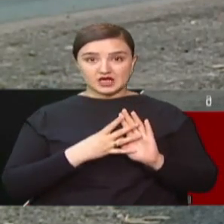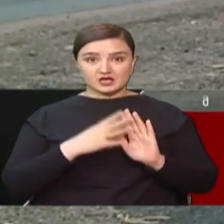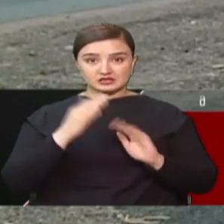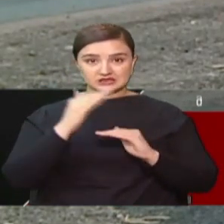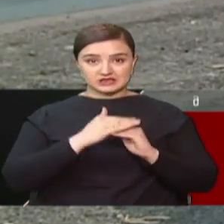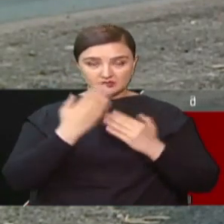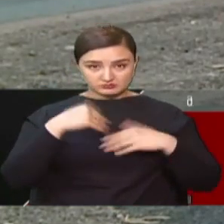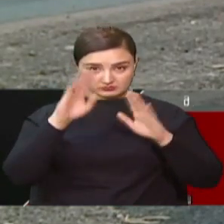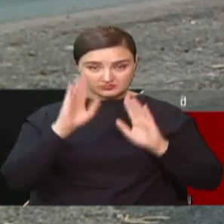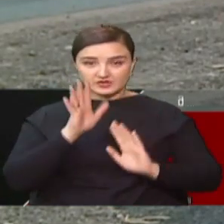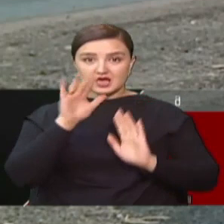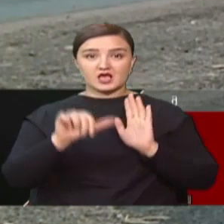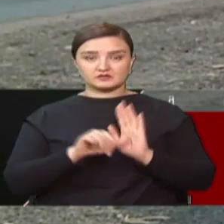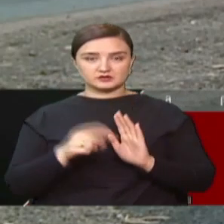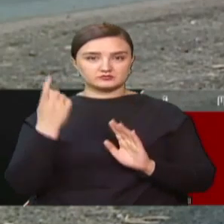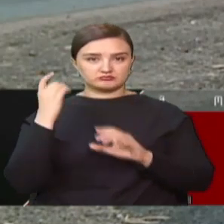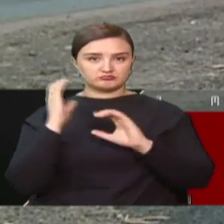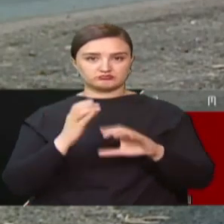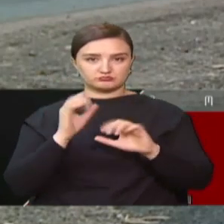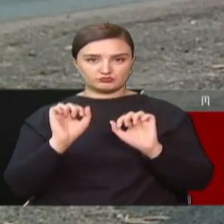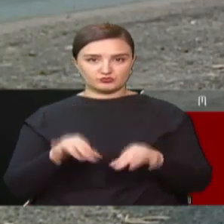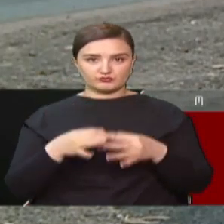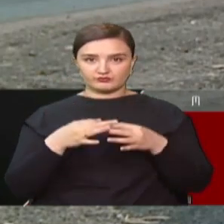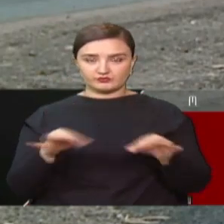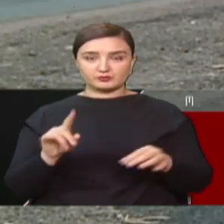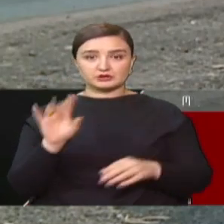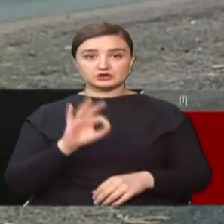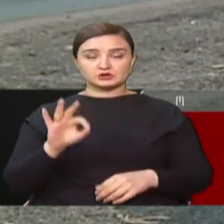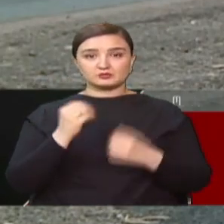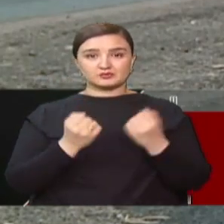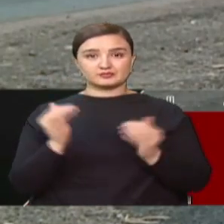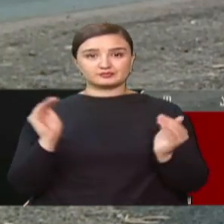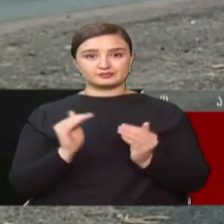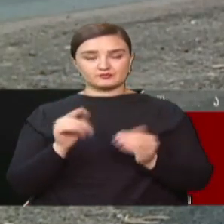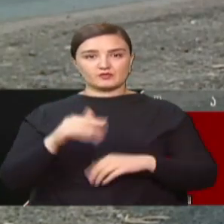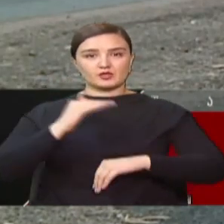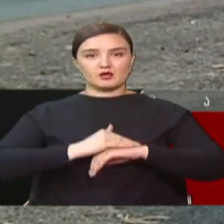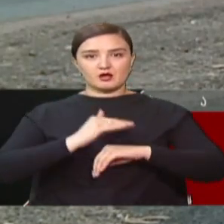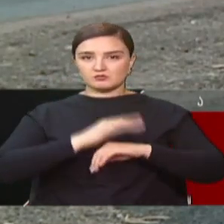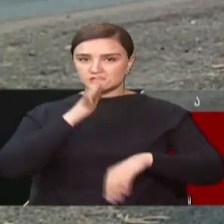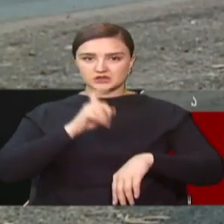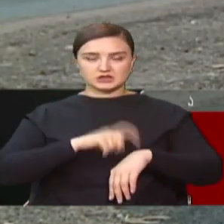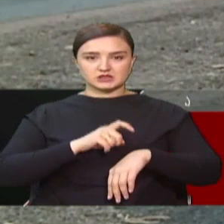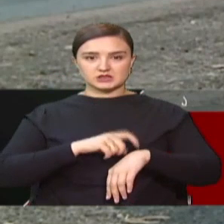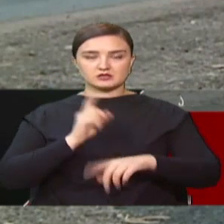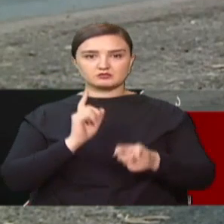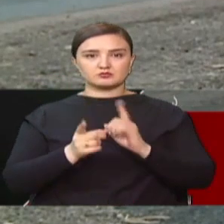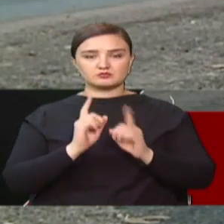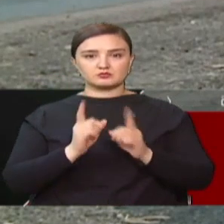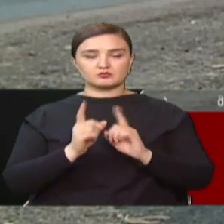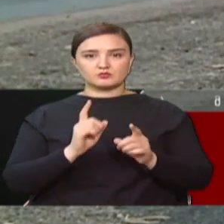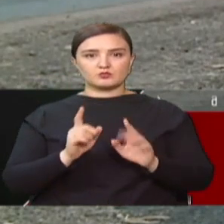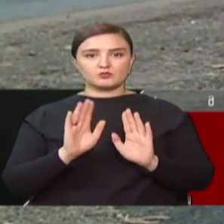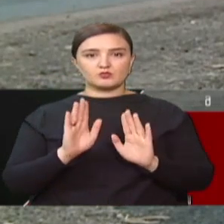უკვე იმოძრავებენ სატვირთო ავტომანქანები. რაც შეეხება მსუბუქ მანქანებს, ისინი ღამის საათებში გადაადგილება